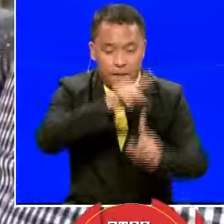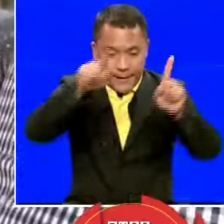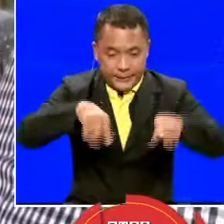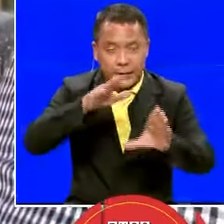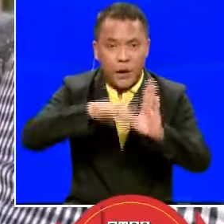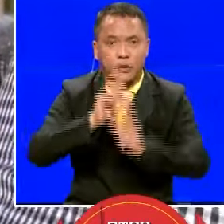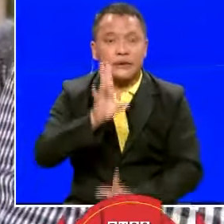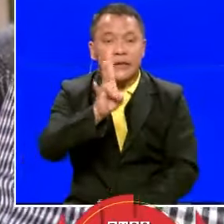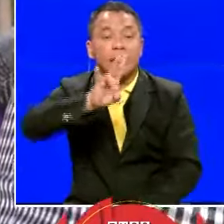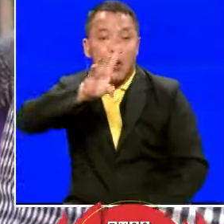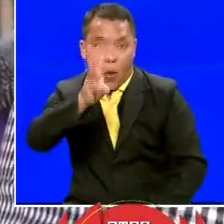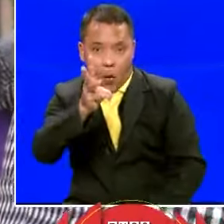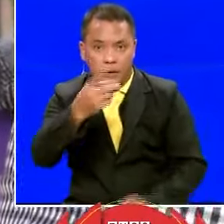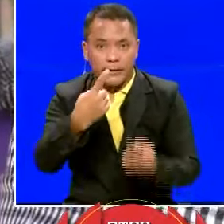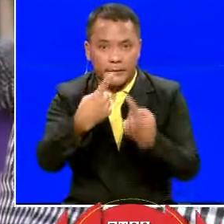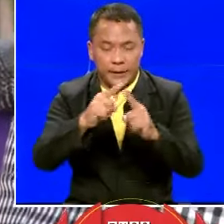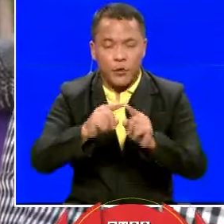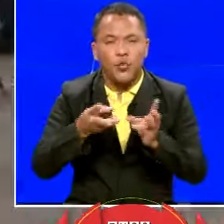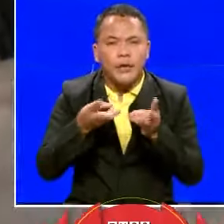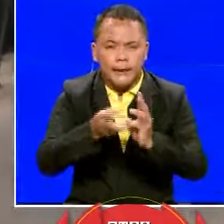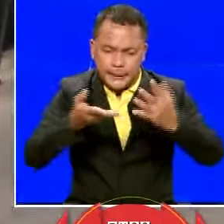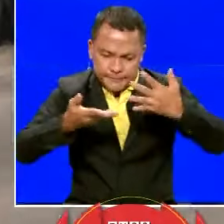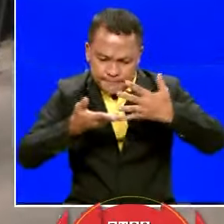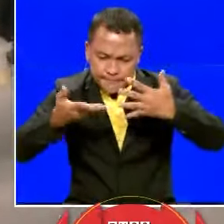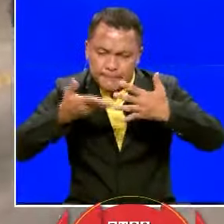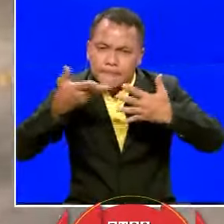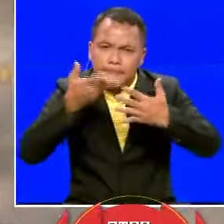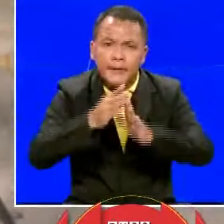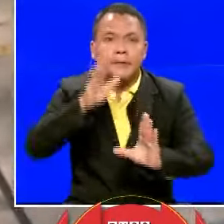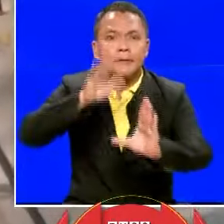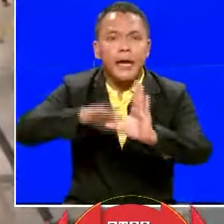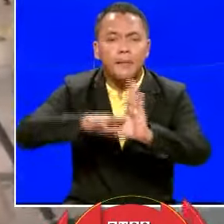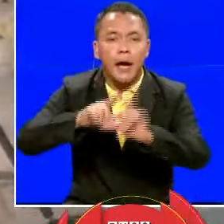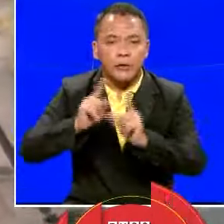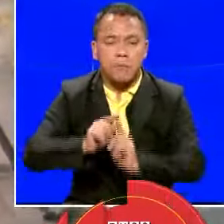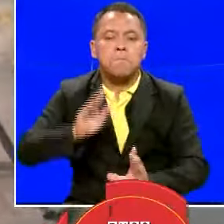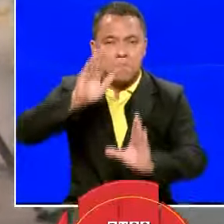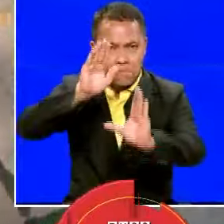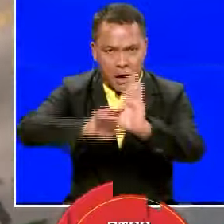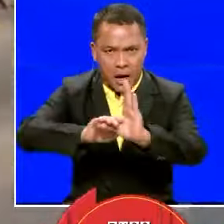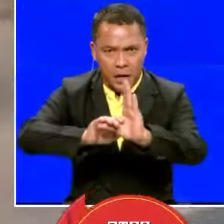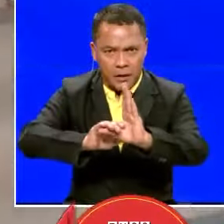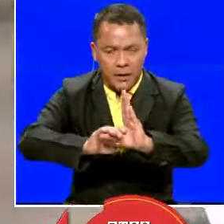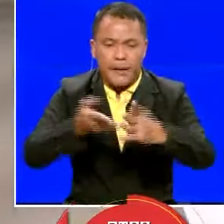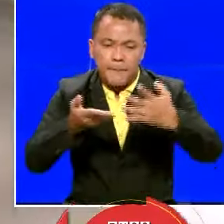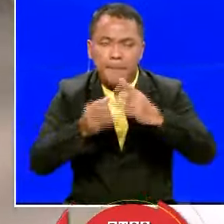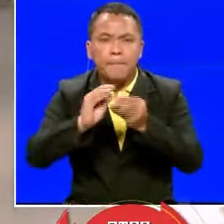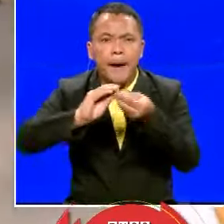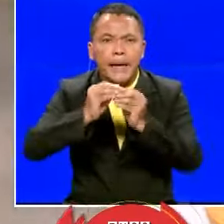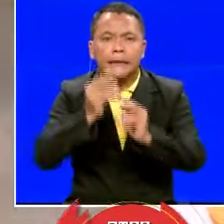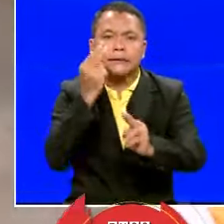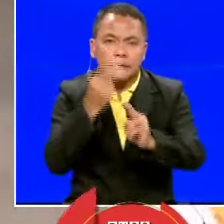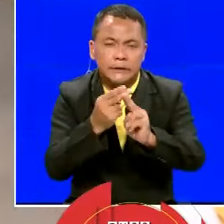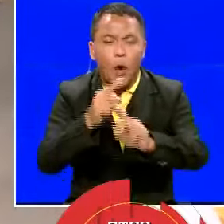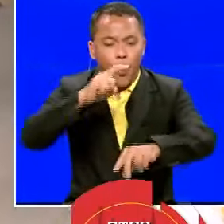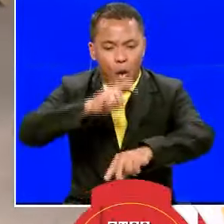ครไป76คนนะคะสำหรับขั้นตอนการสมัครก็คือผู้สมัครจะต้องลงทะเบียนเพื่อระบุลำดับที่ลงชื่อและเ